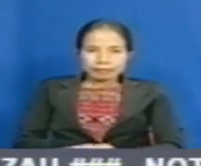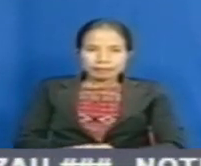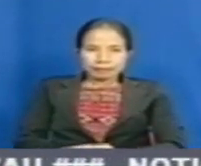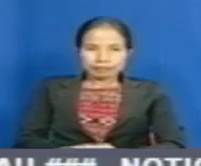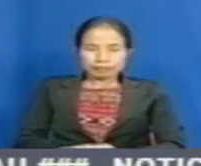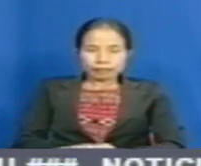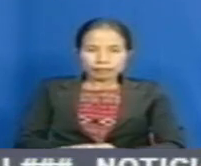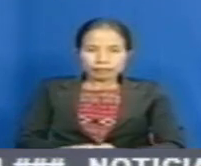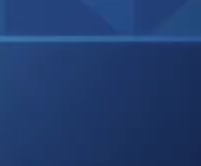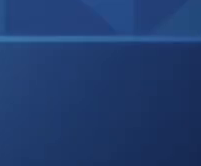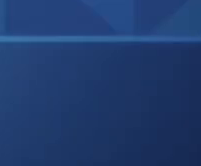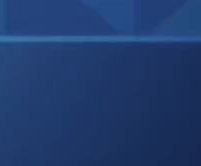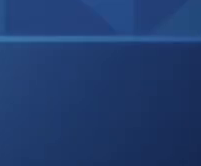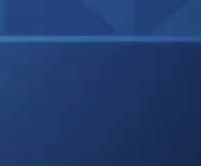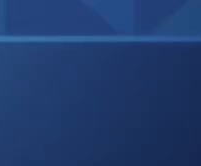ba RTL.